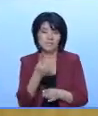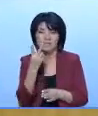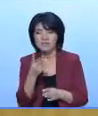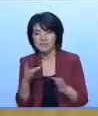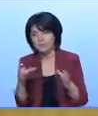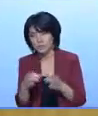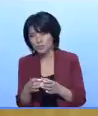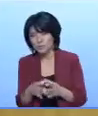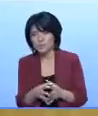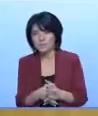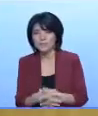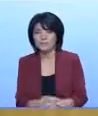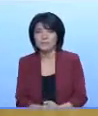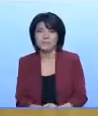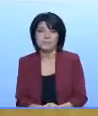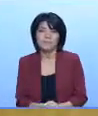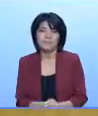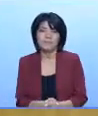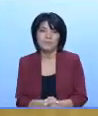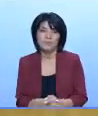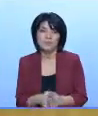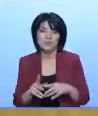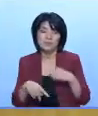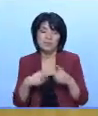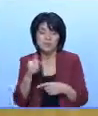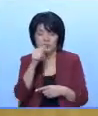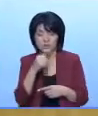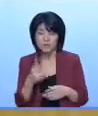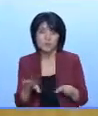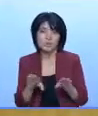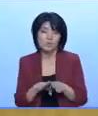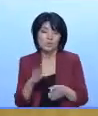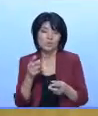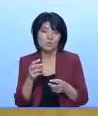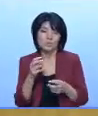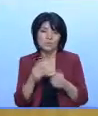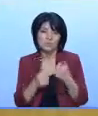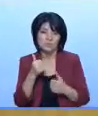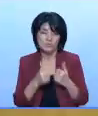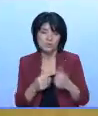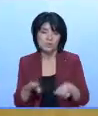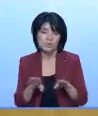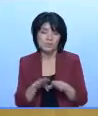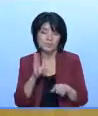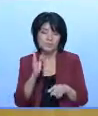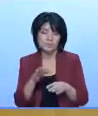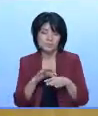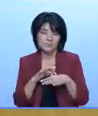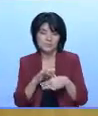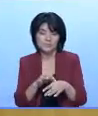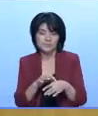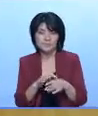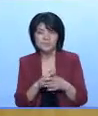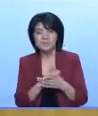жыл бұрын Сарыарқа Самалы газетінің жүлдесі үшін арналған турнирде қатысушылардың саны 200-250 бала болады. Былтыр біз